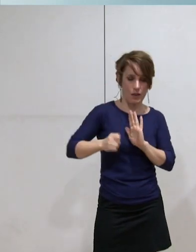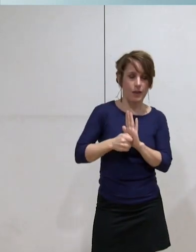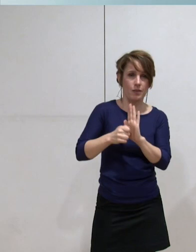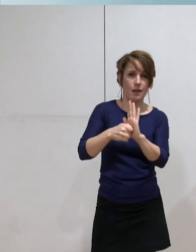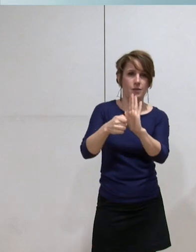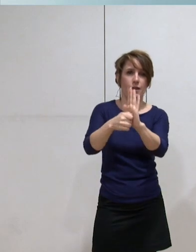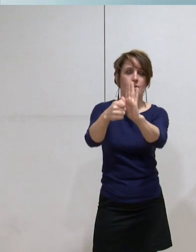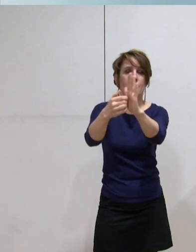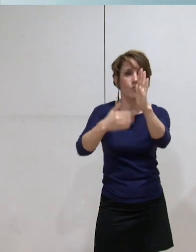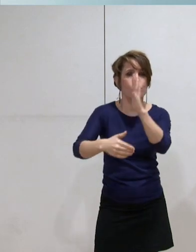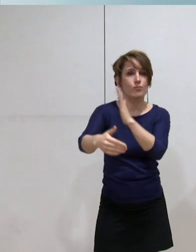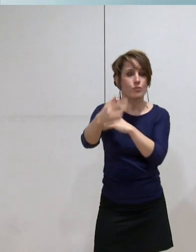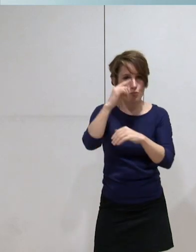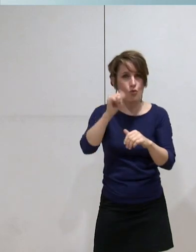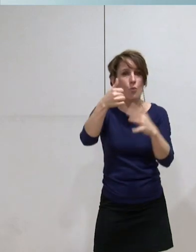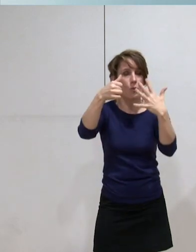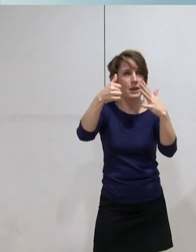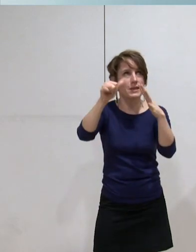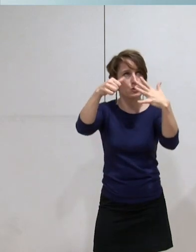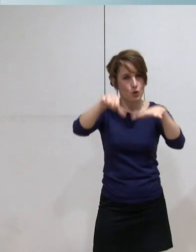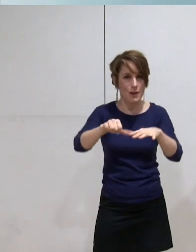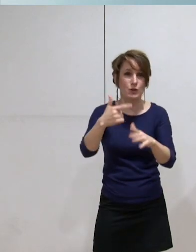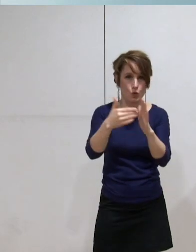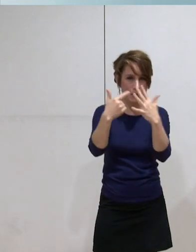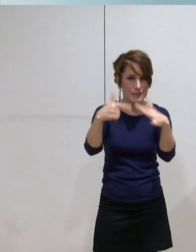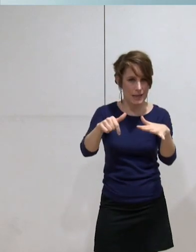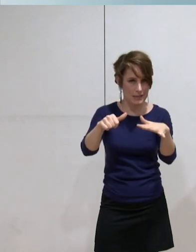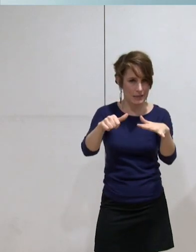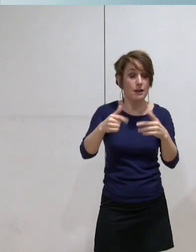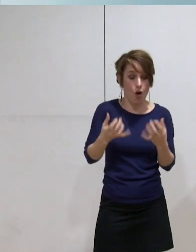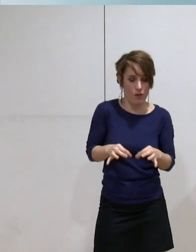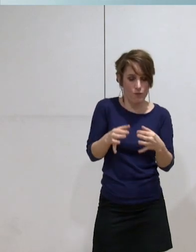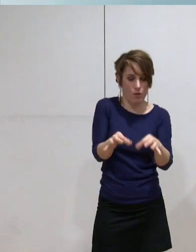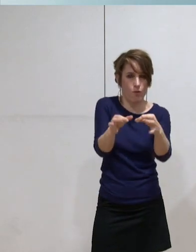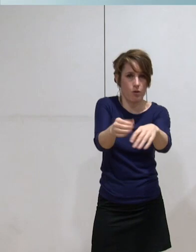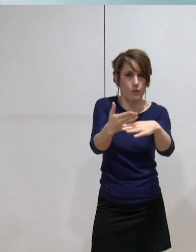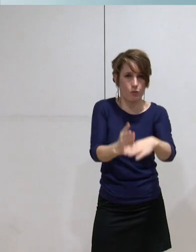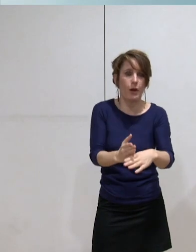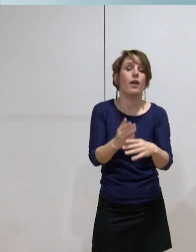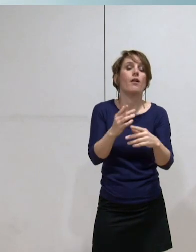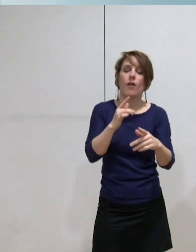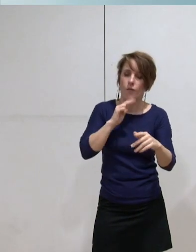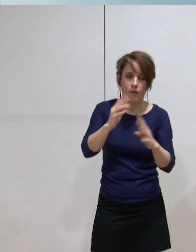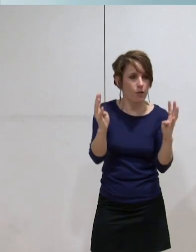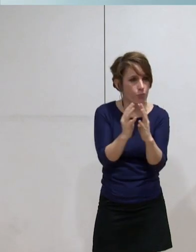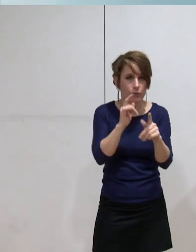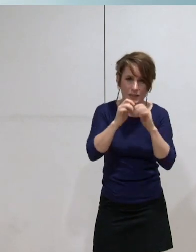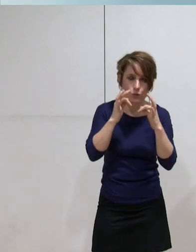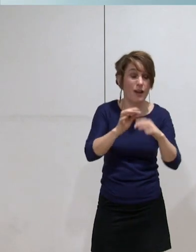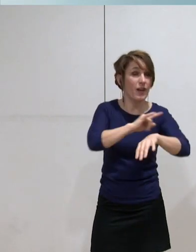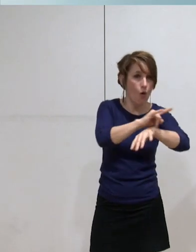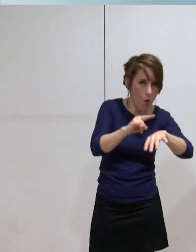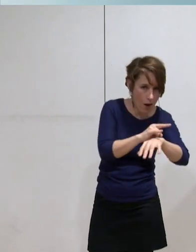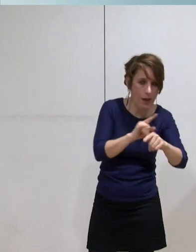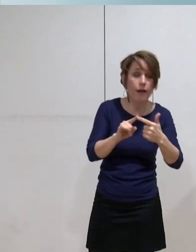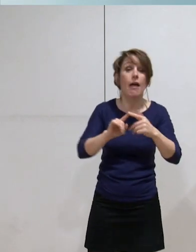sur l'ensemble du prier semestre 2016 où nous allons travailler sur la question des horaires des tarifs de la